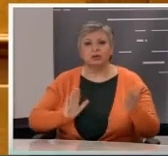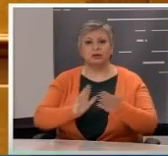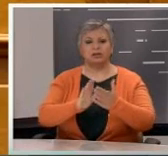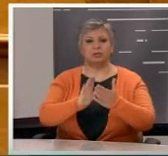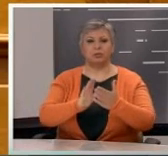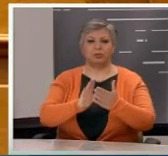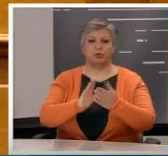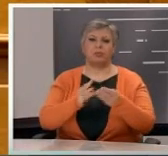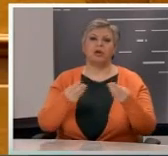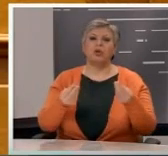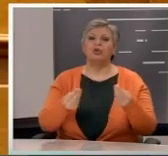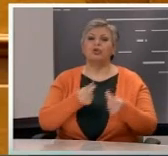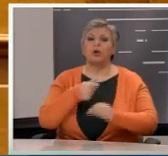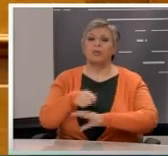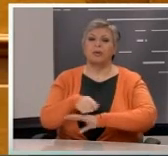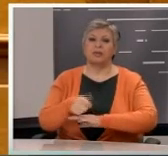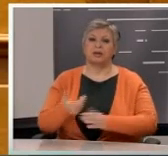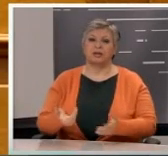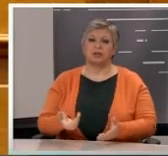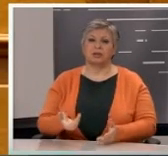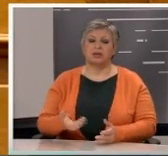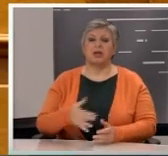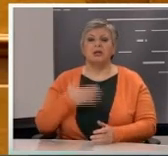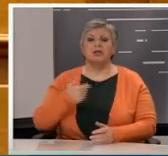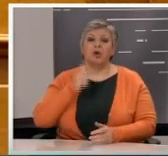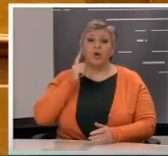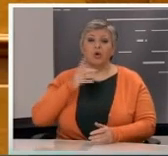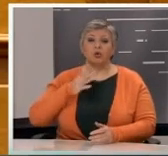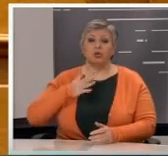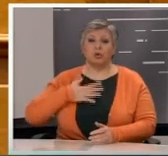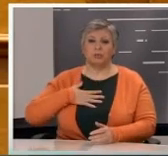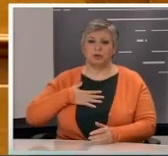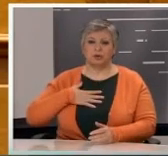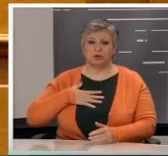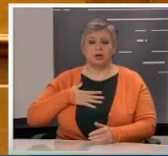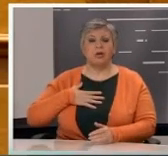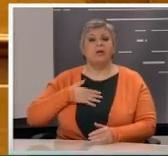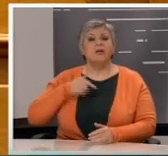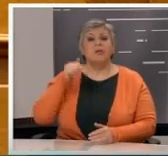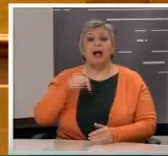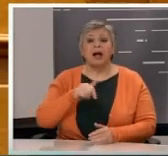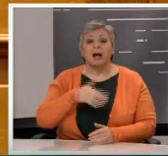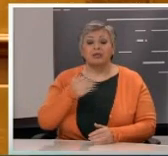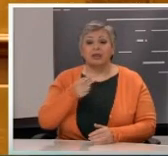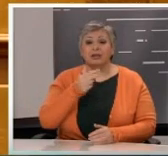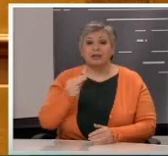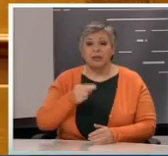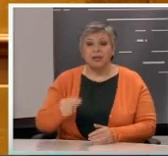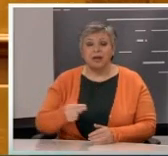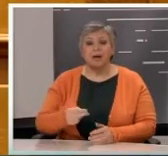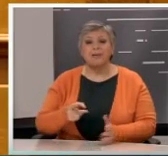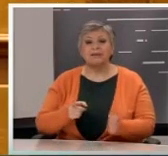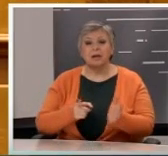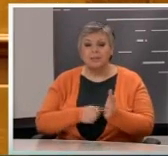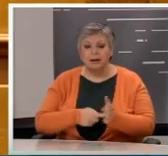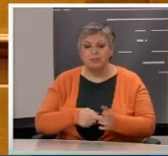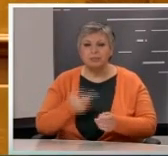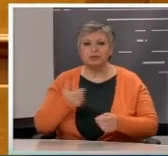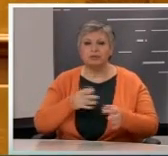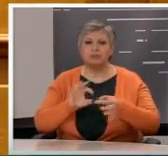Και η γνώμη μου είναι ότι η ερμηνεία αυτή, ειδικά σε περιπτώσεις που εισάγουν εξαιρετική ποινική μεταχείριση, θα πρέπει να είναι όσο το